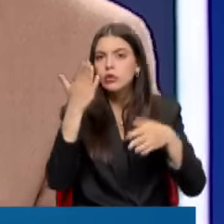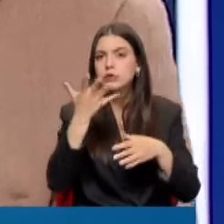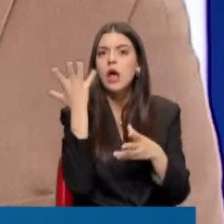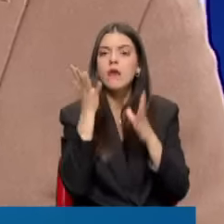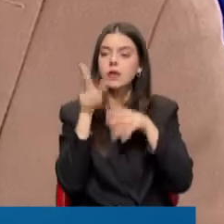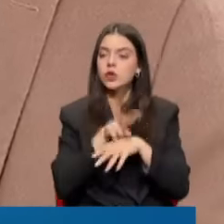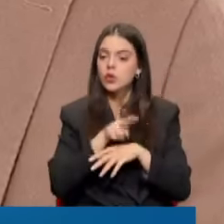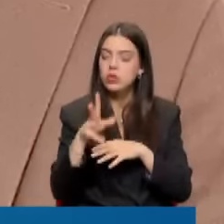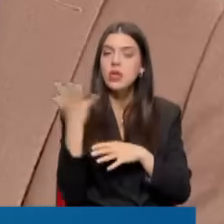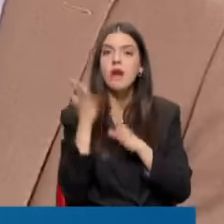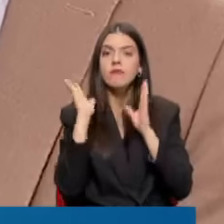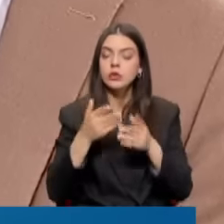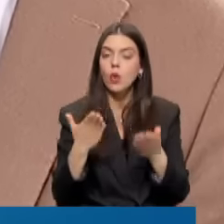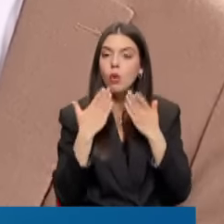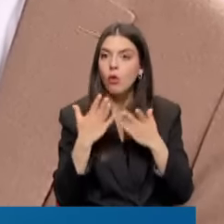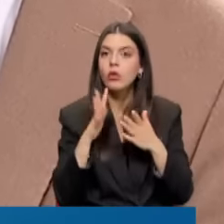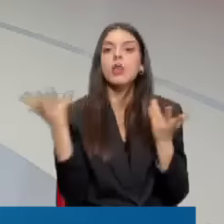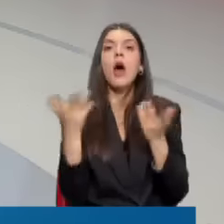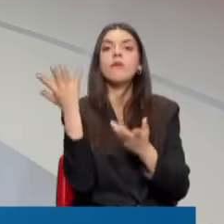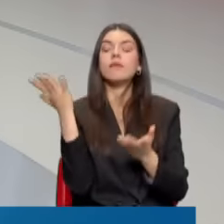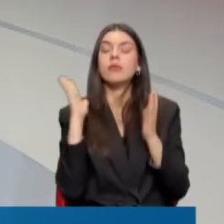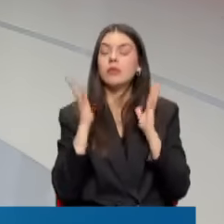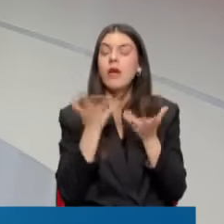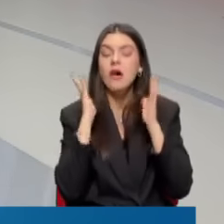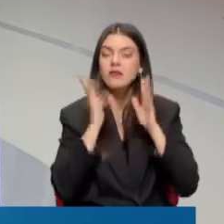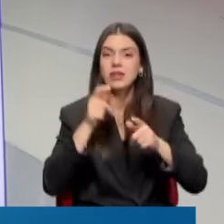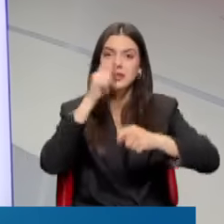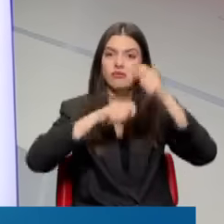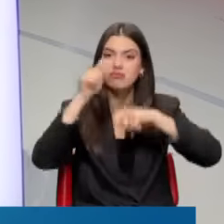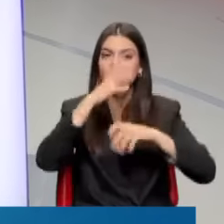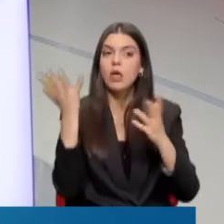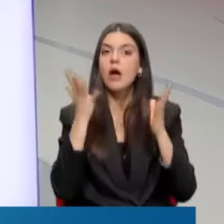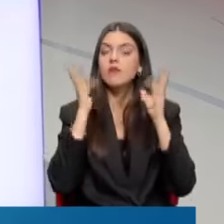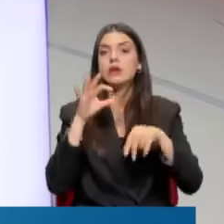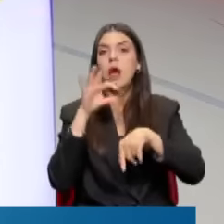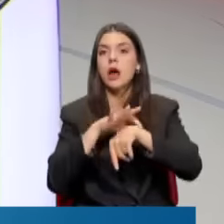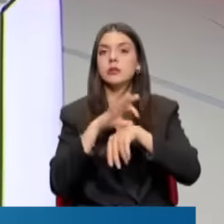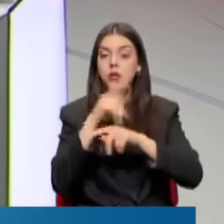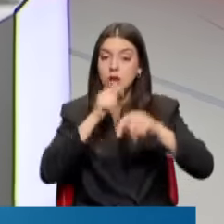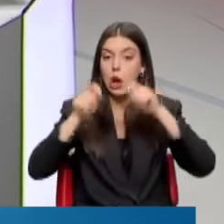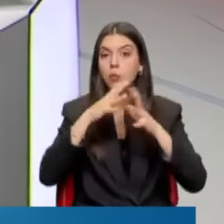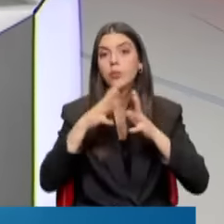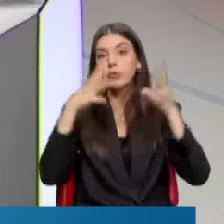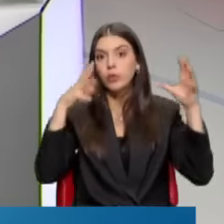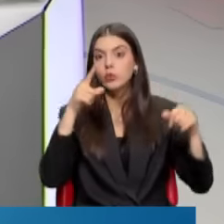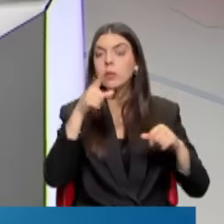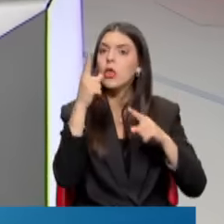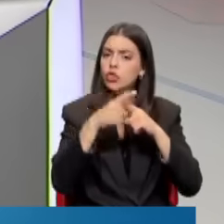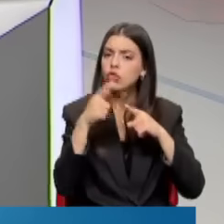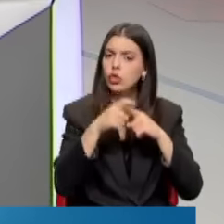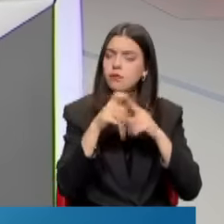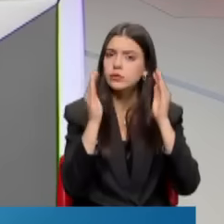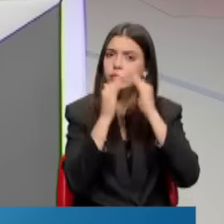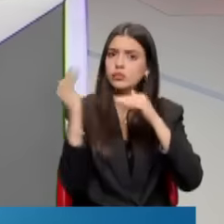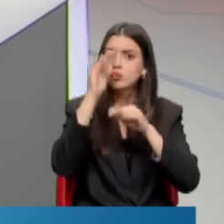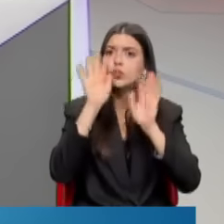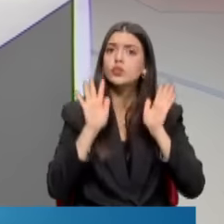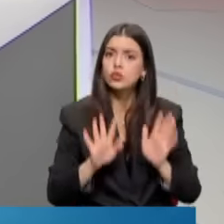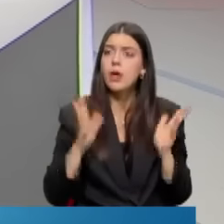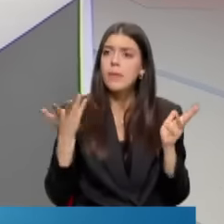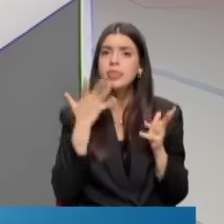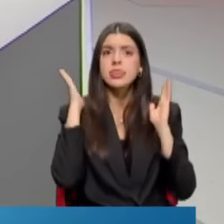yaparak daha fazla okul yaparak daha fazla İnşaat yaparak daha fazla hastane yaparak büyüyoruz fakat nüfus artış hızımız durursa daha